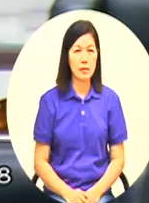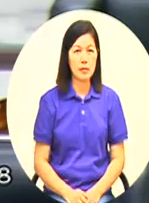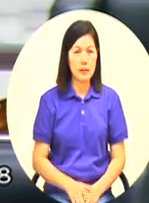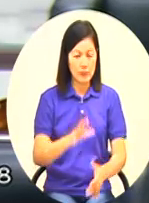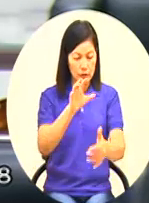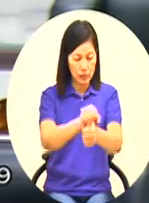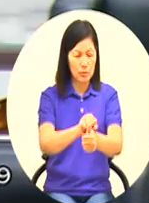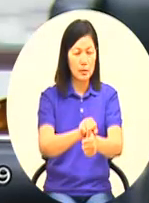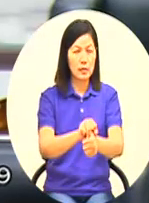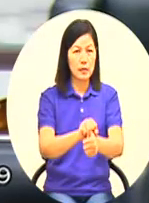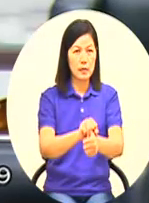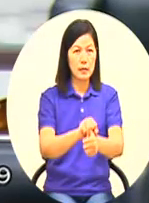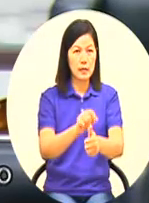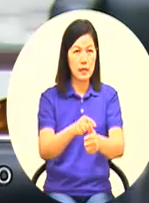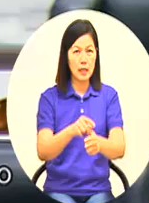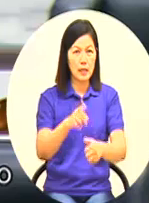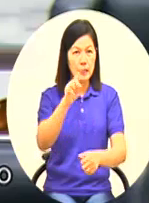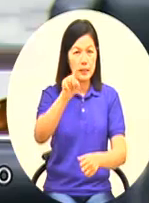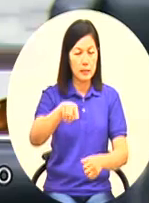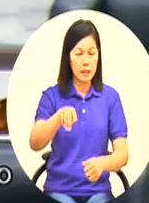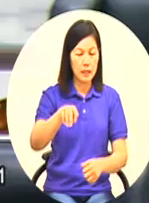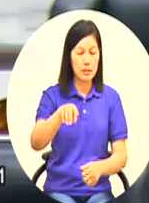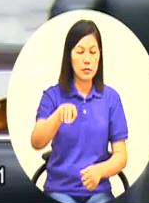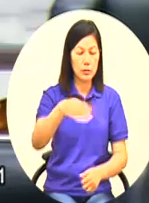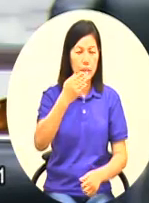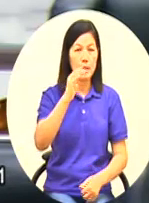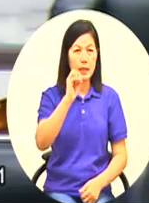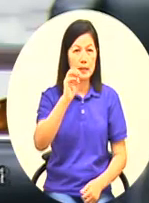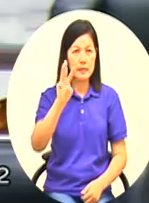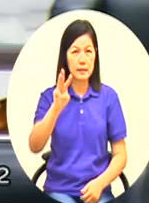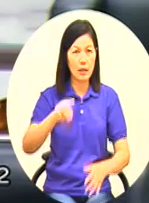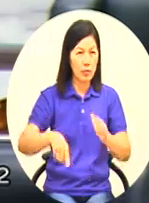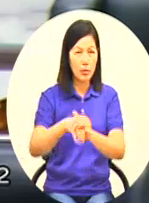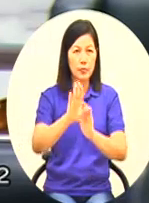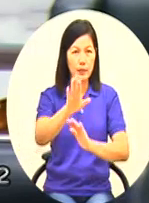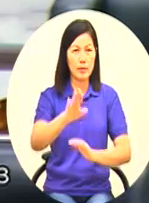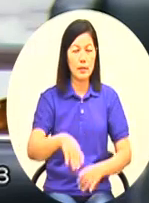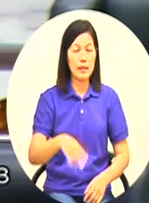刑案1,903件哦，还有